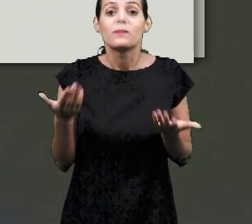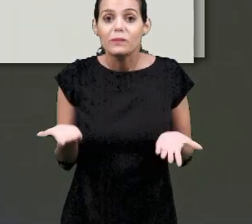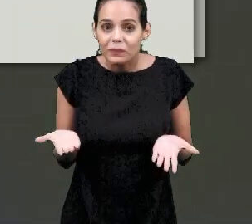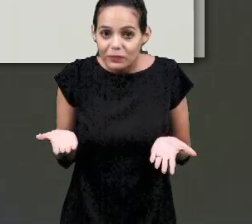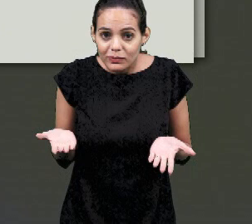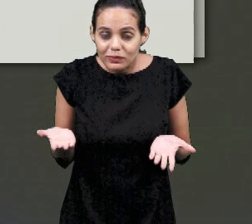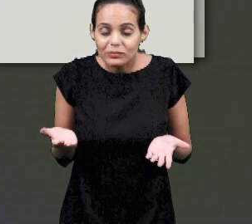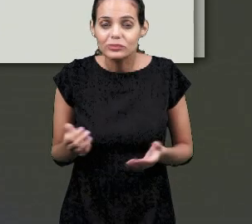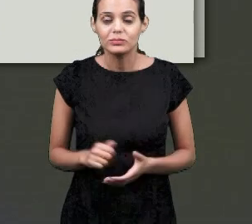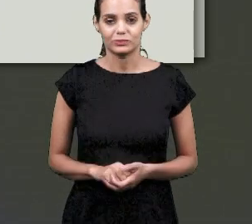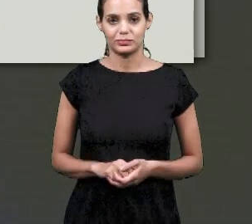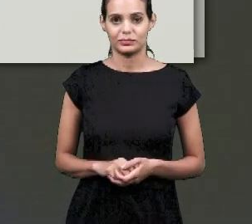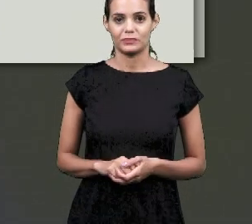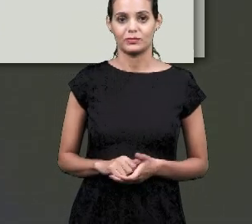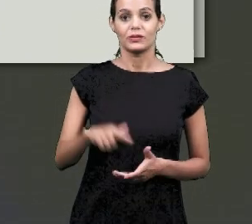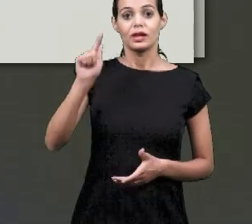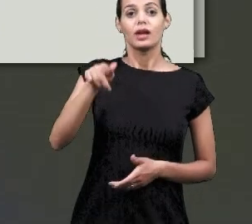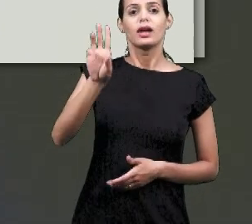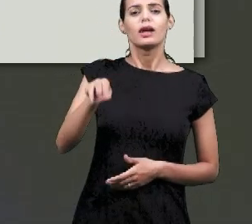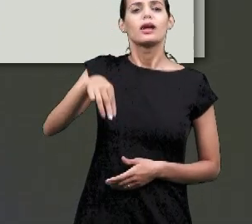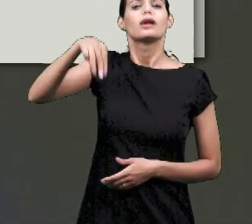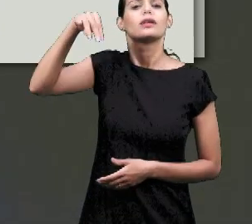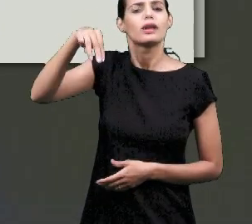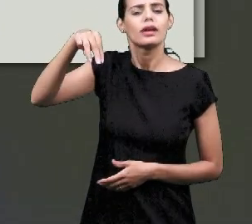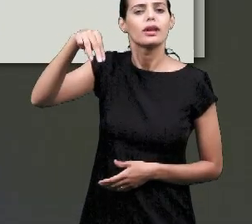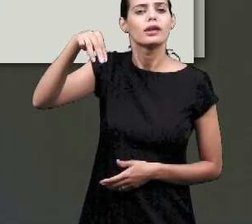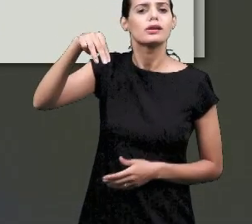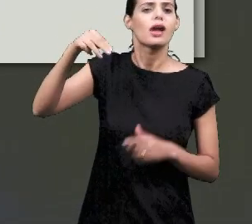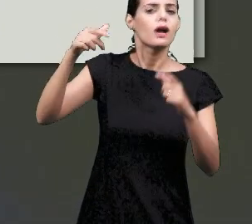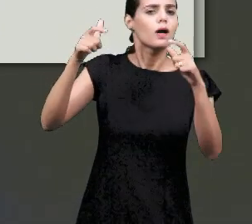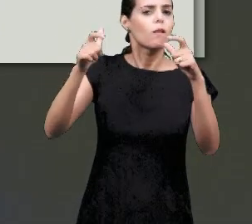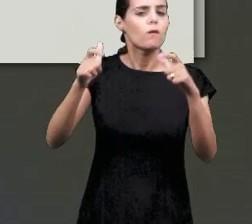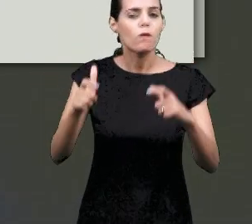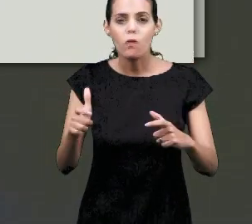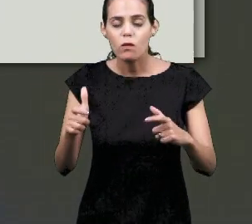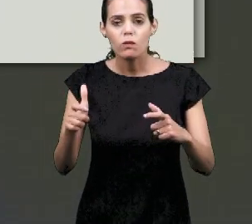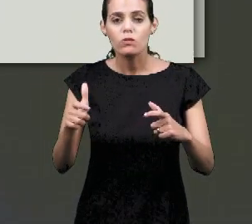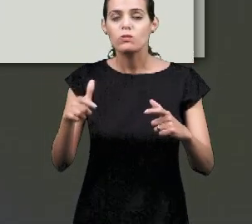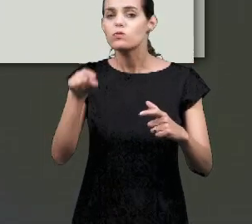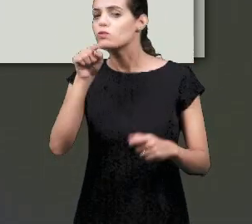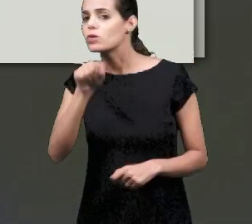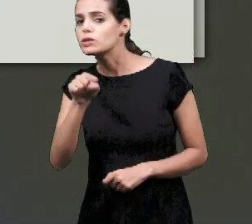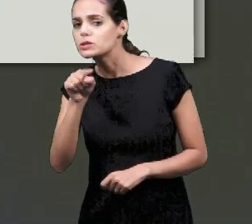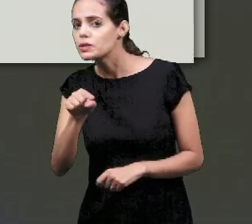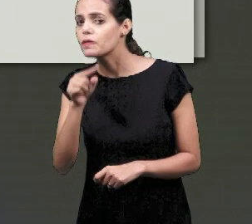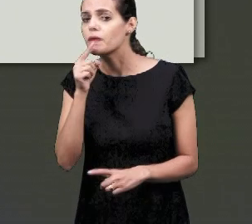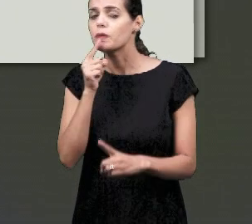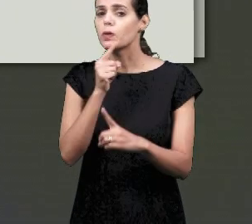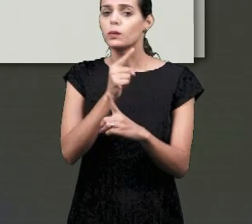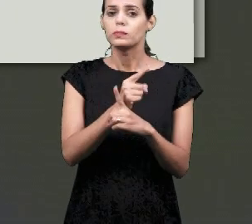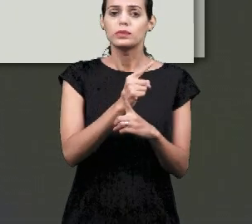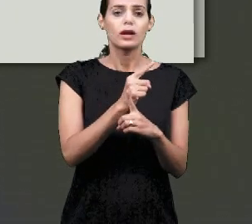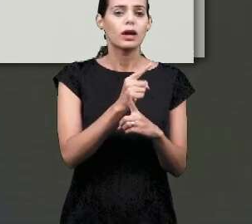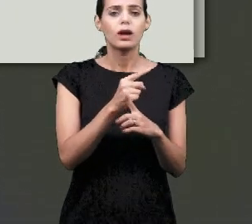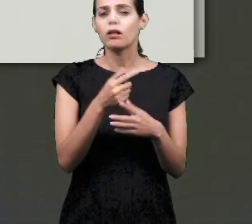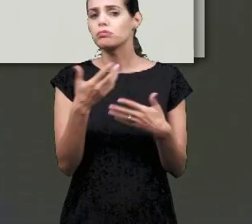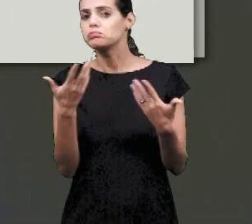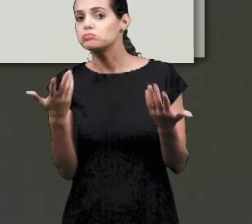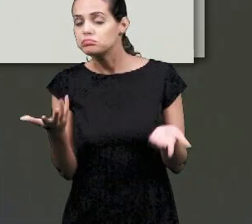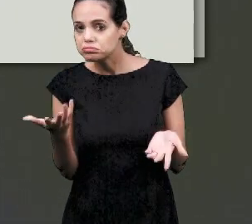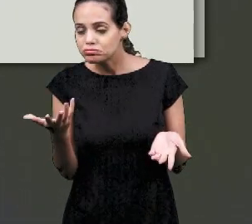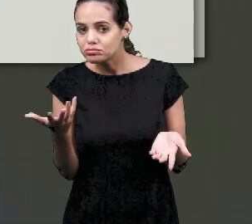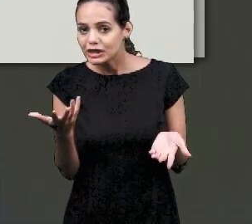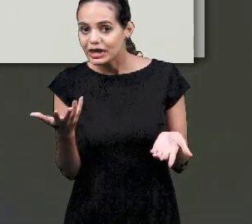vous avez vécu des luttes, des problèmes, vous arrivez dans un moment de l'appel, la rencontre